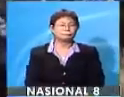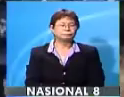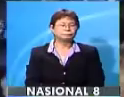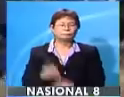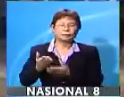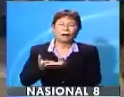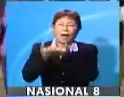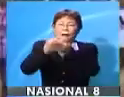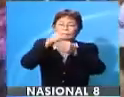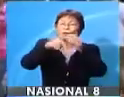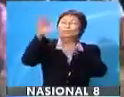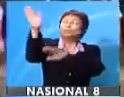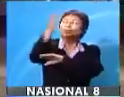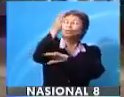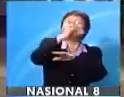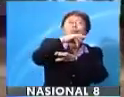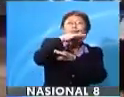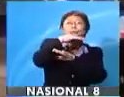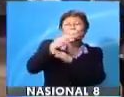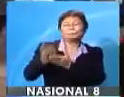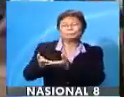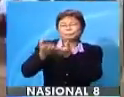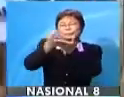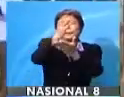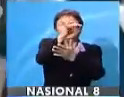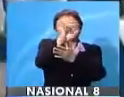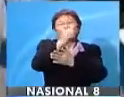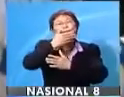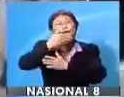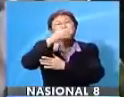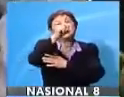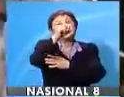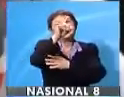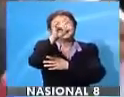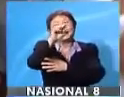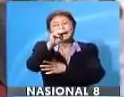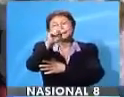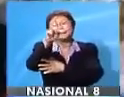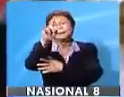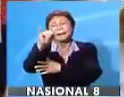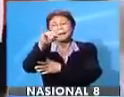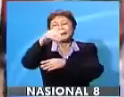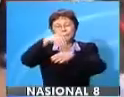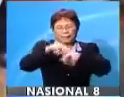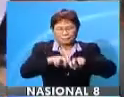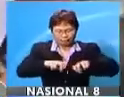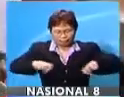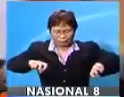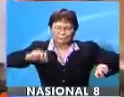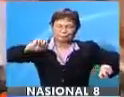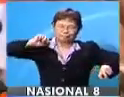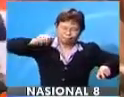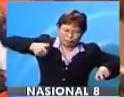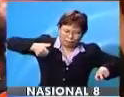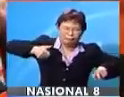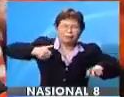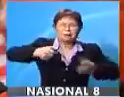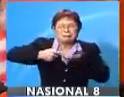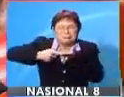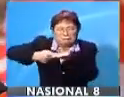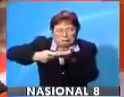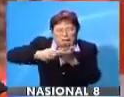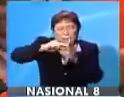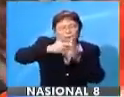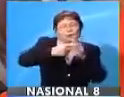Usul mengenai jerebu akan dikemukakan oleh Biro Belia di MDI pada sidang pleno esok. Pada pemukiman sejak